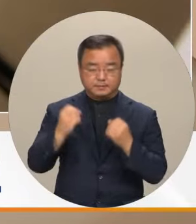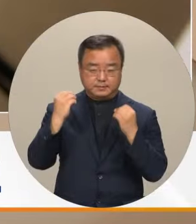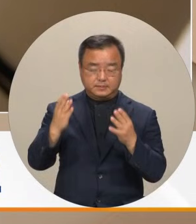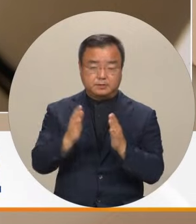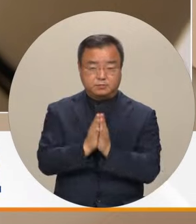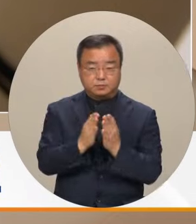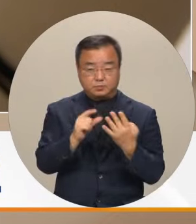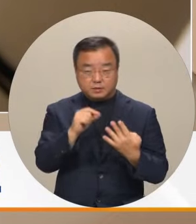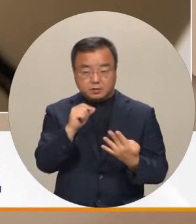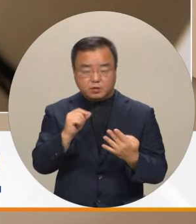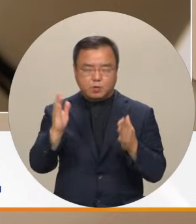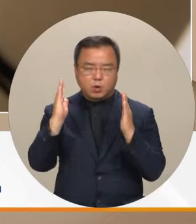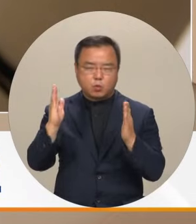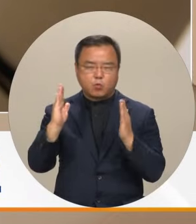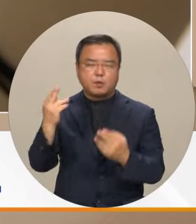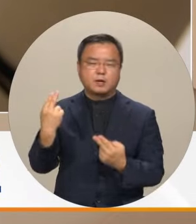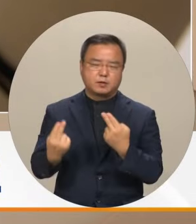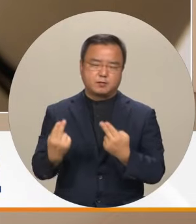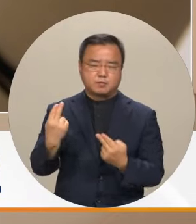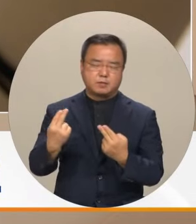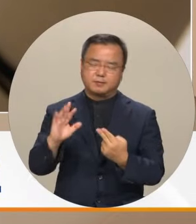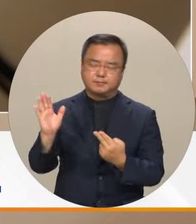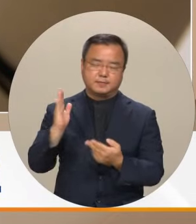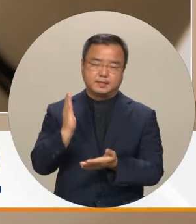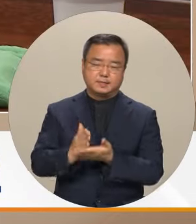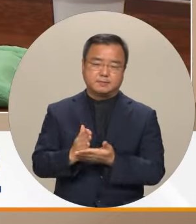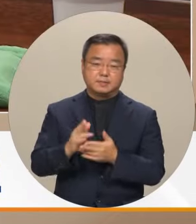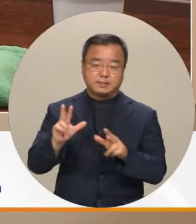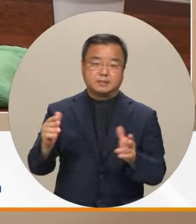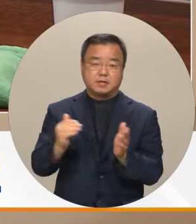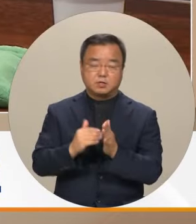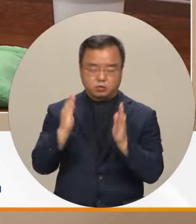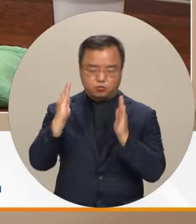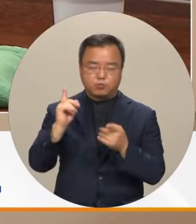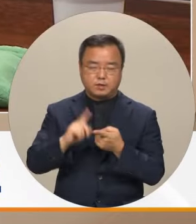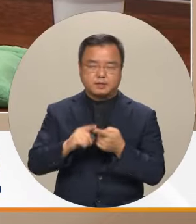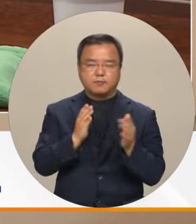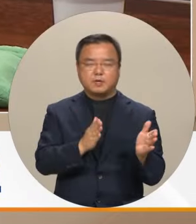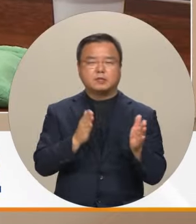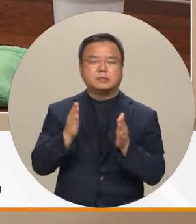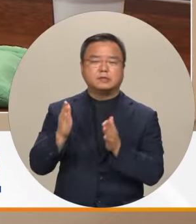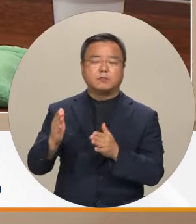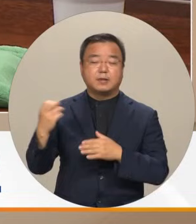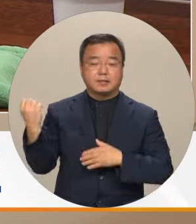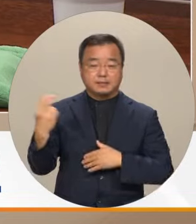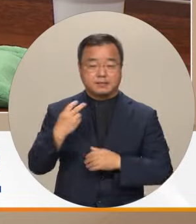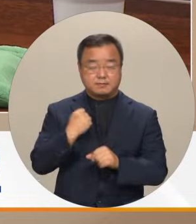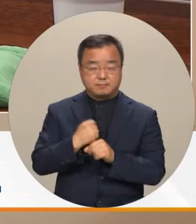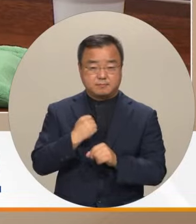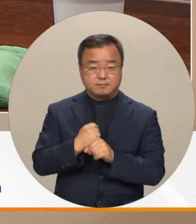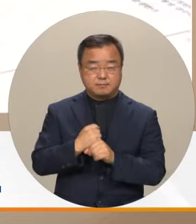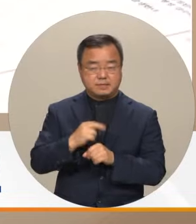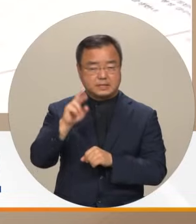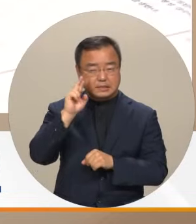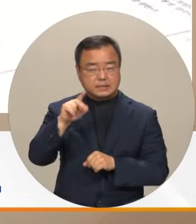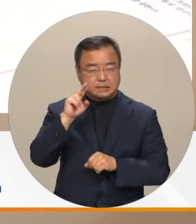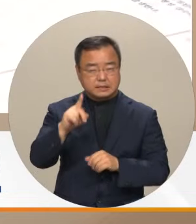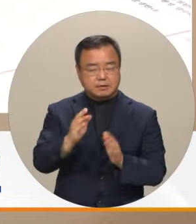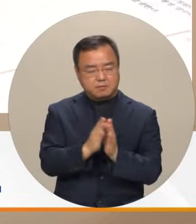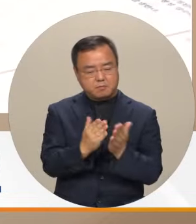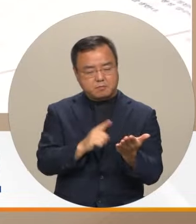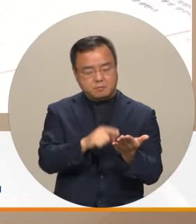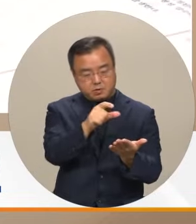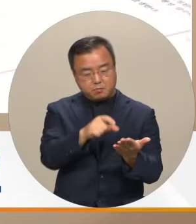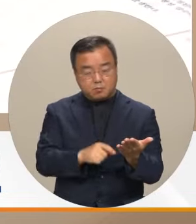선택해서 공부하기보다는 기존에 공부하고 있던 교재를 다시 한번 정리하고 뭐 만들어 놓은 오답 노트가 있다면 그것을